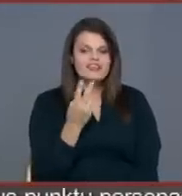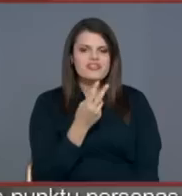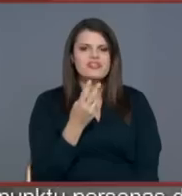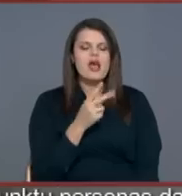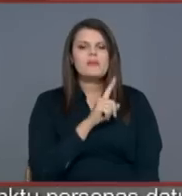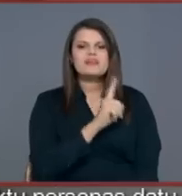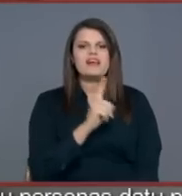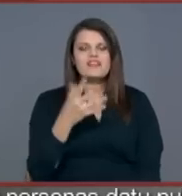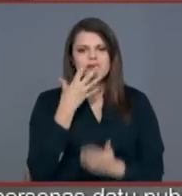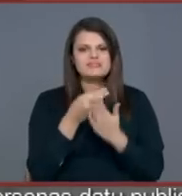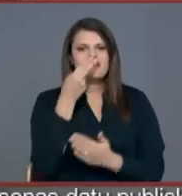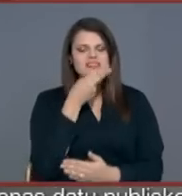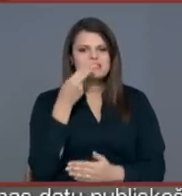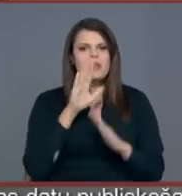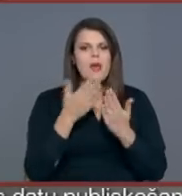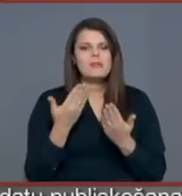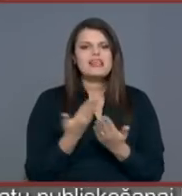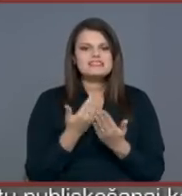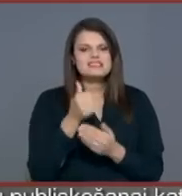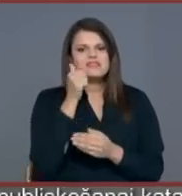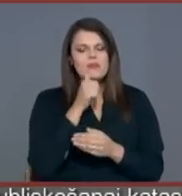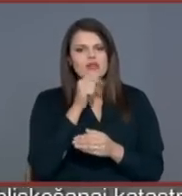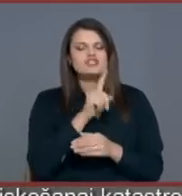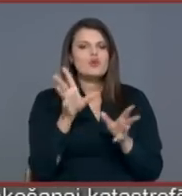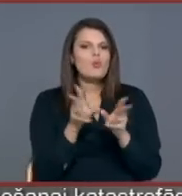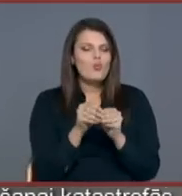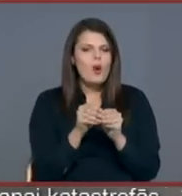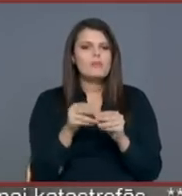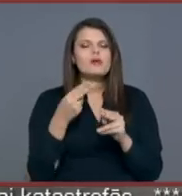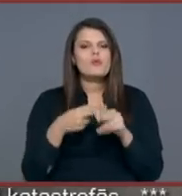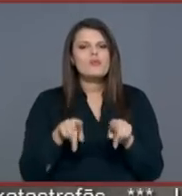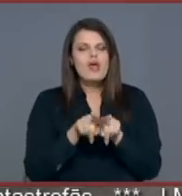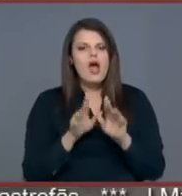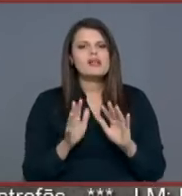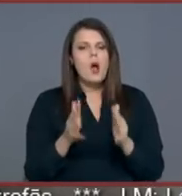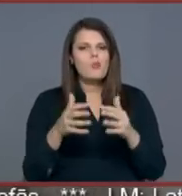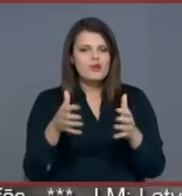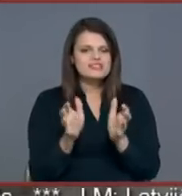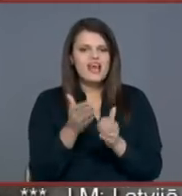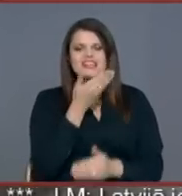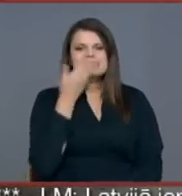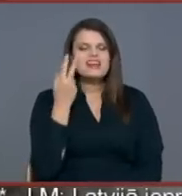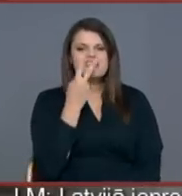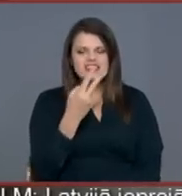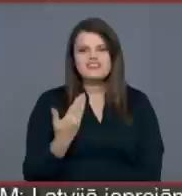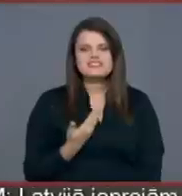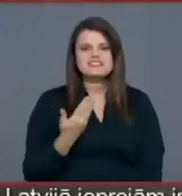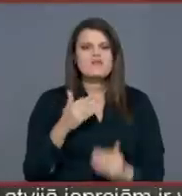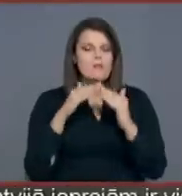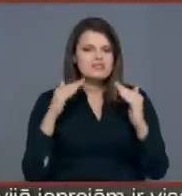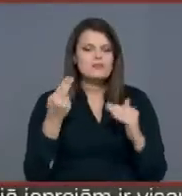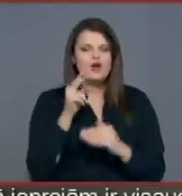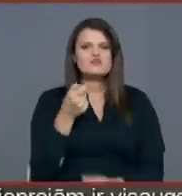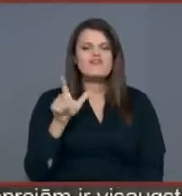Loginiem ir katram sava saimniecība, taču sadzīve bieži vien rit kopīgi. Arī jauniegādātais apkurs katls silda divas dzīvojamās mājas un